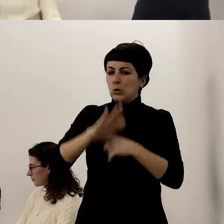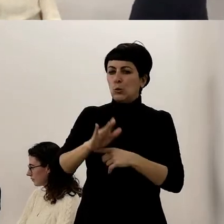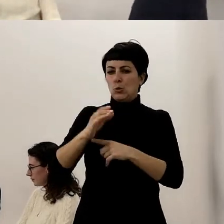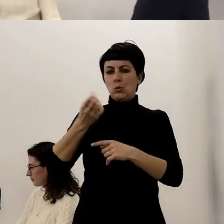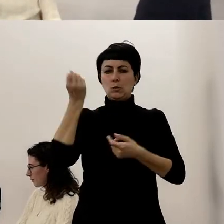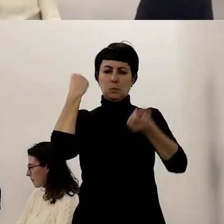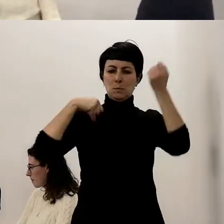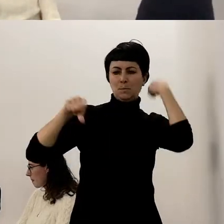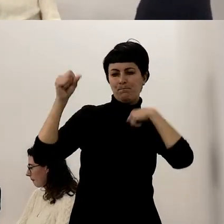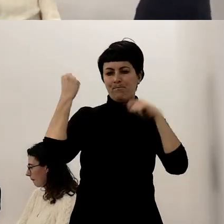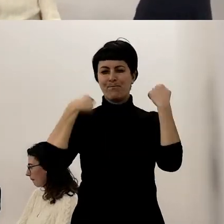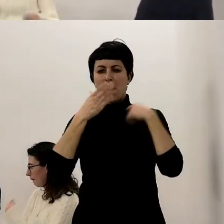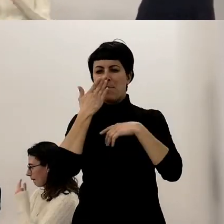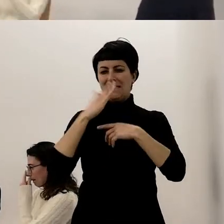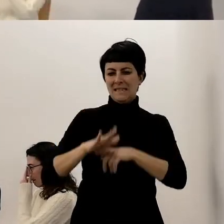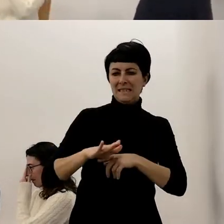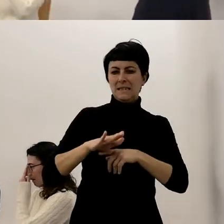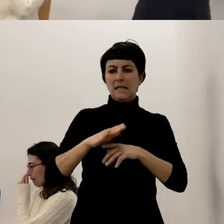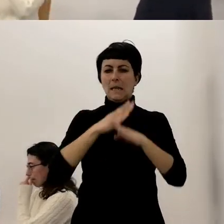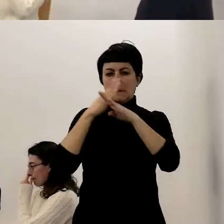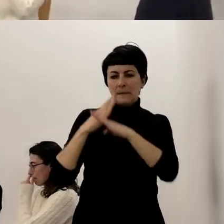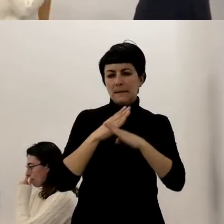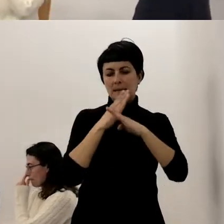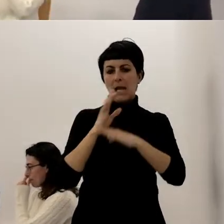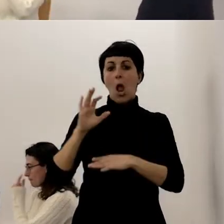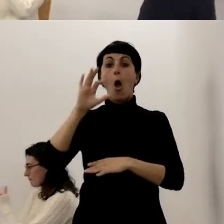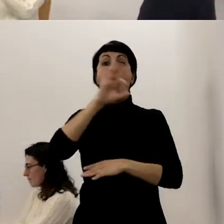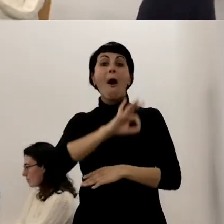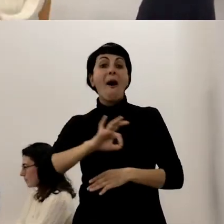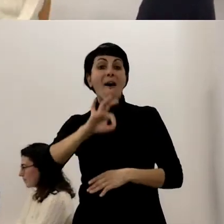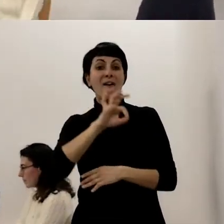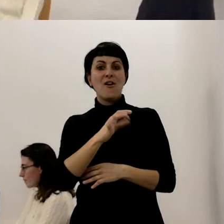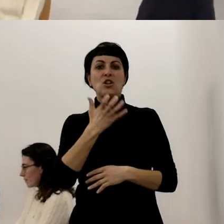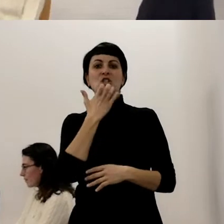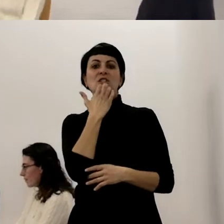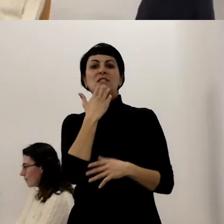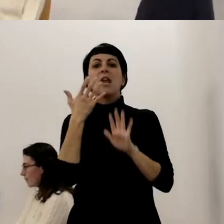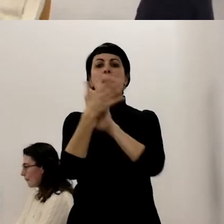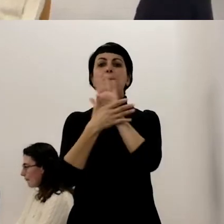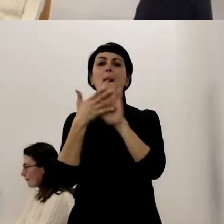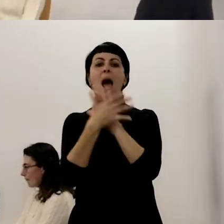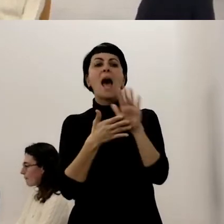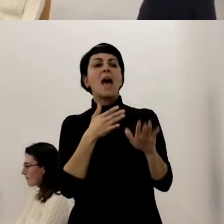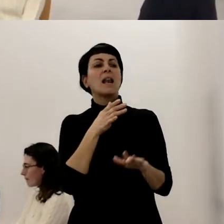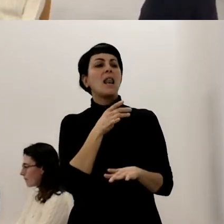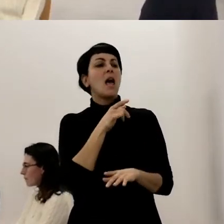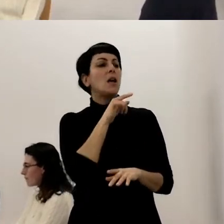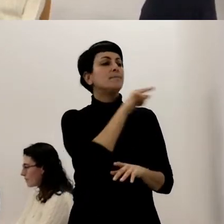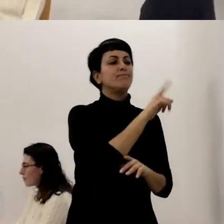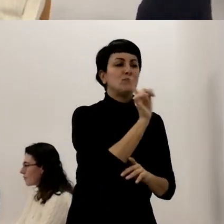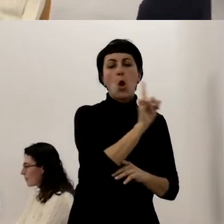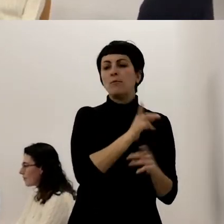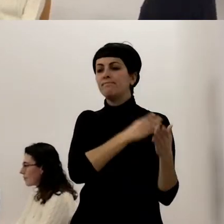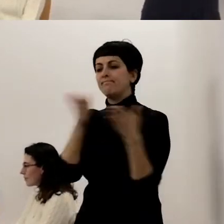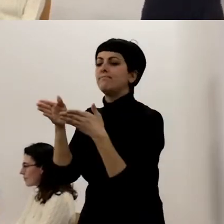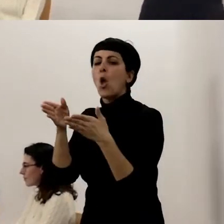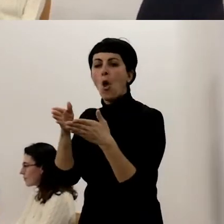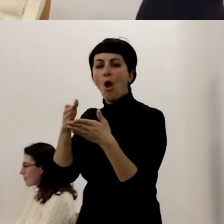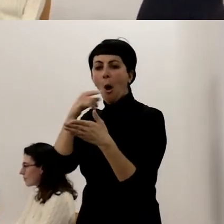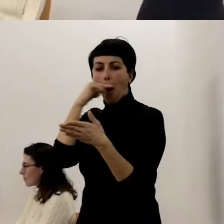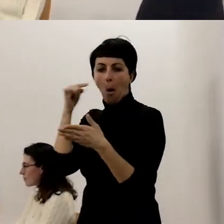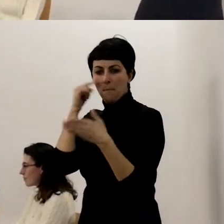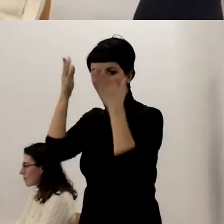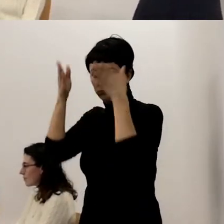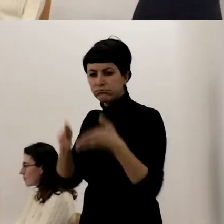no? Doncs a vegades si s'han de dirigir a algú en una trobada potser busquen un home i no busquen una dona. Això